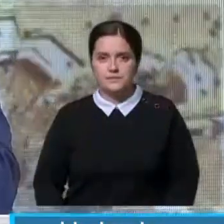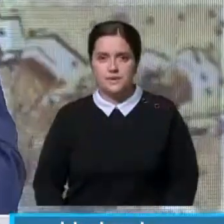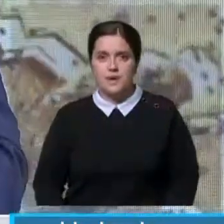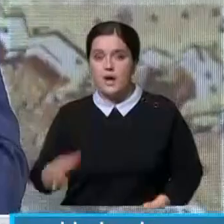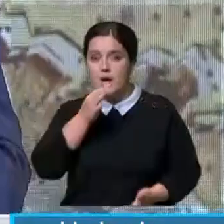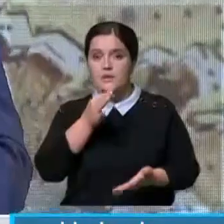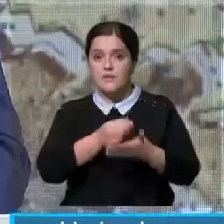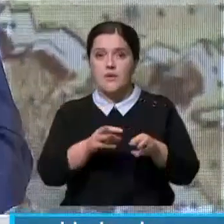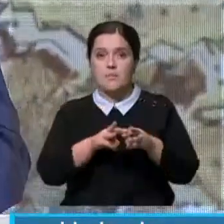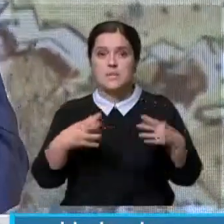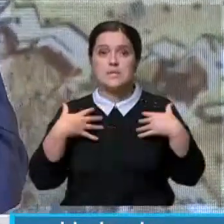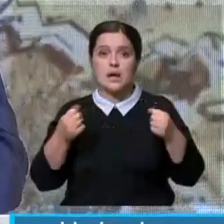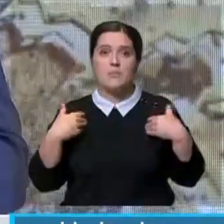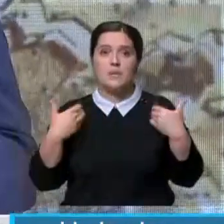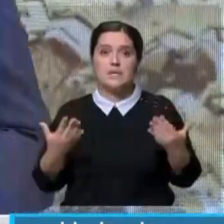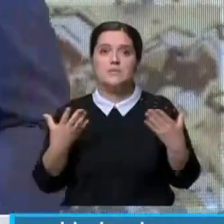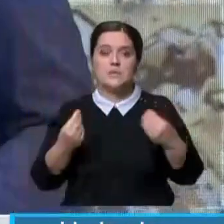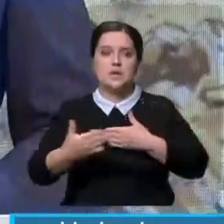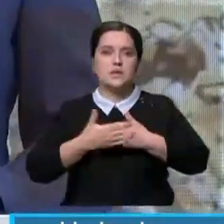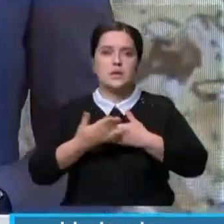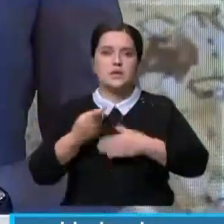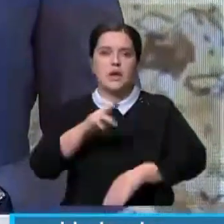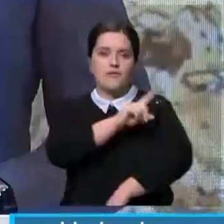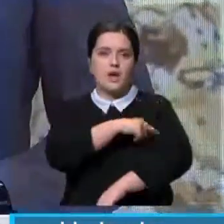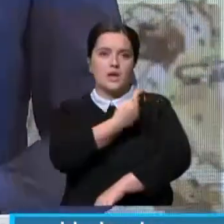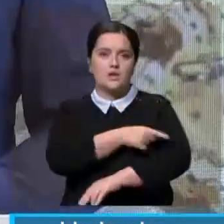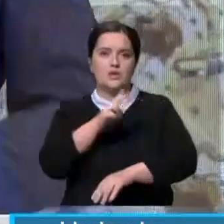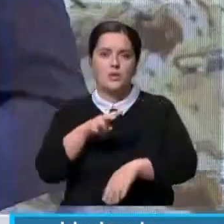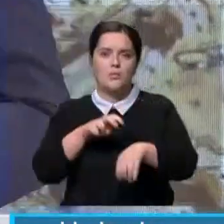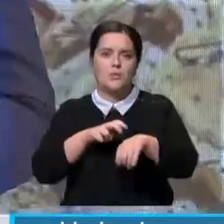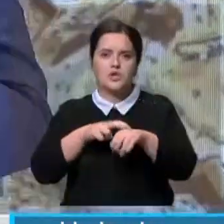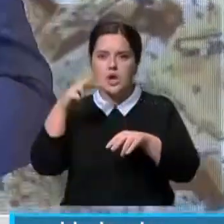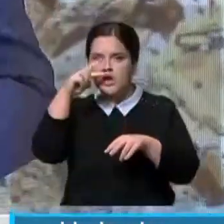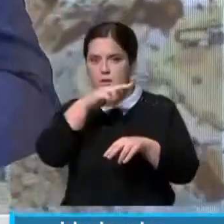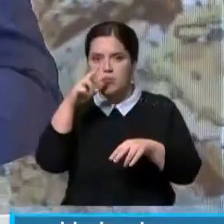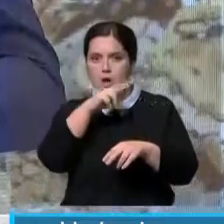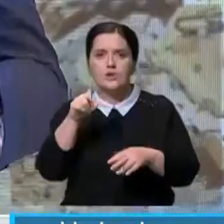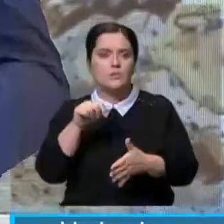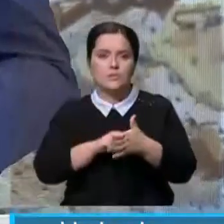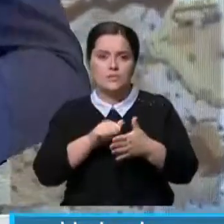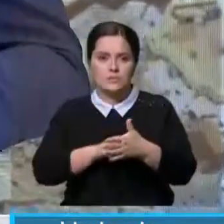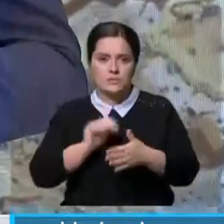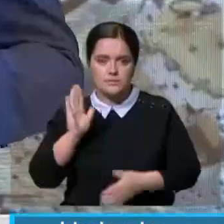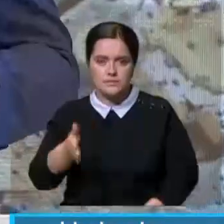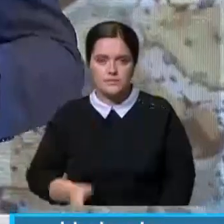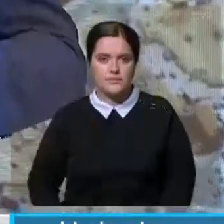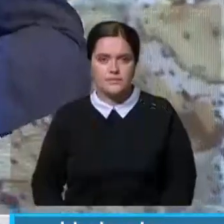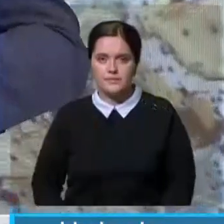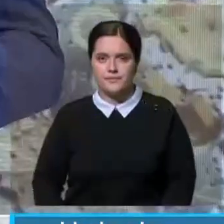Посредственная ответственность. В Минздраве предлагает смягчить наказание для врачей, совершивших медицинские ошибки. Чем